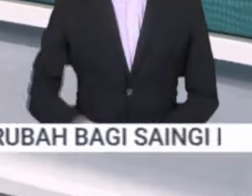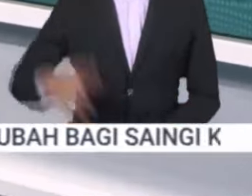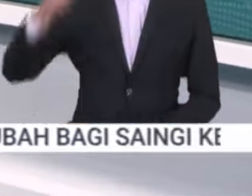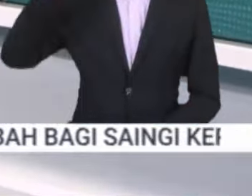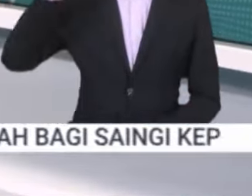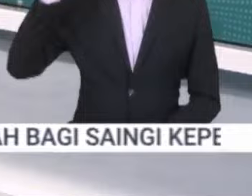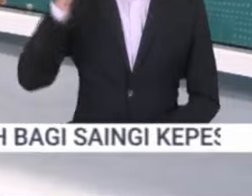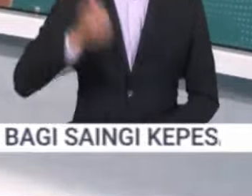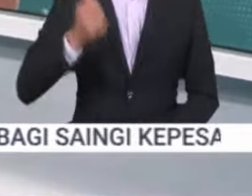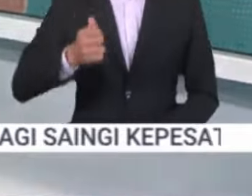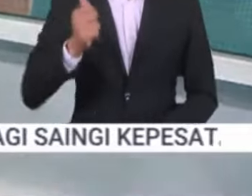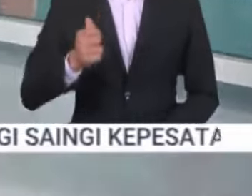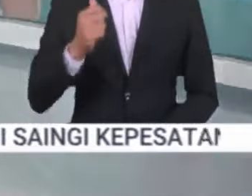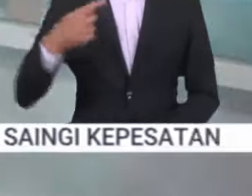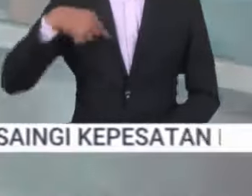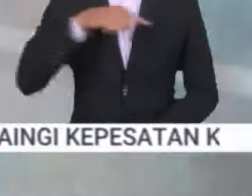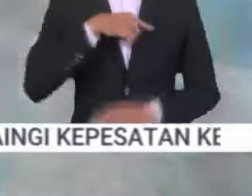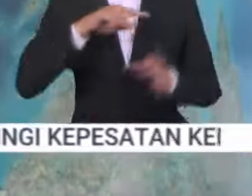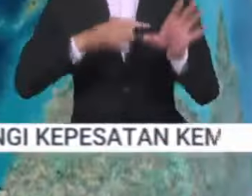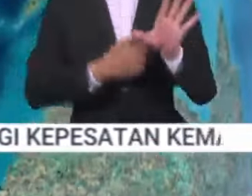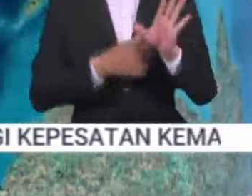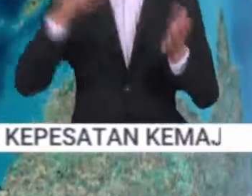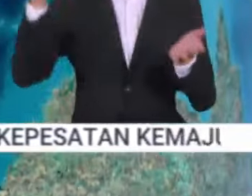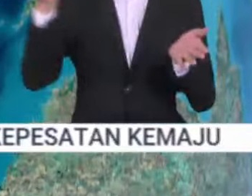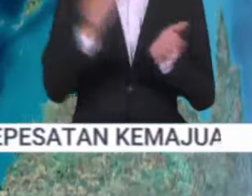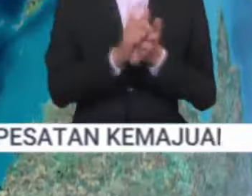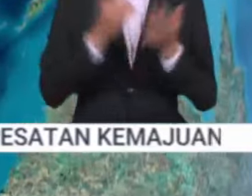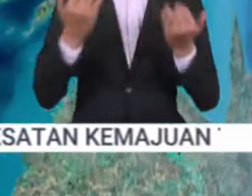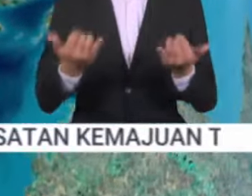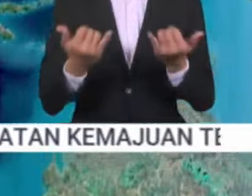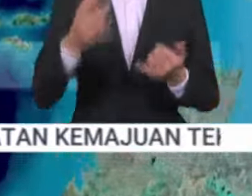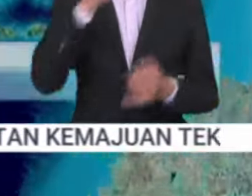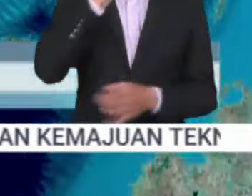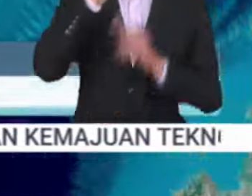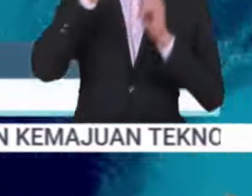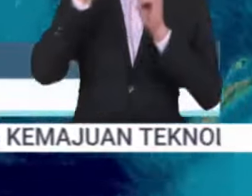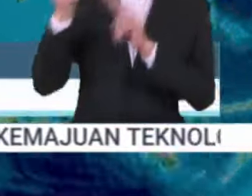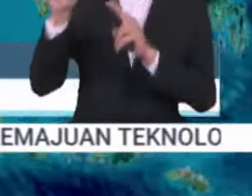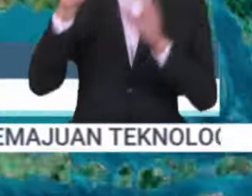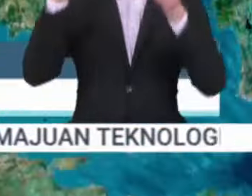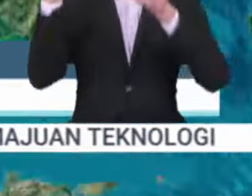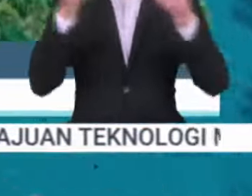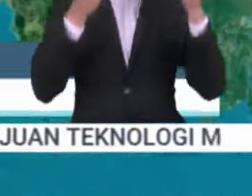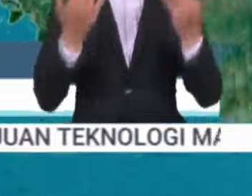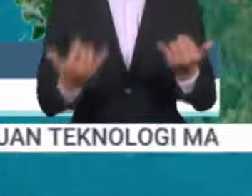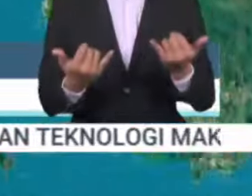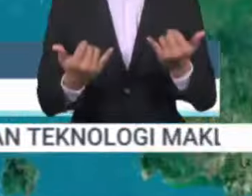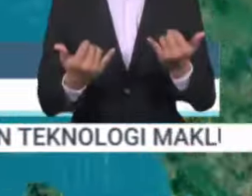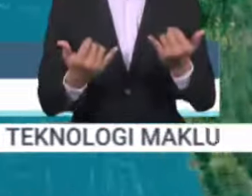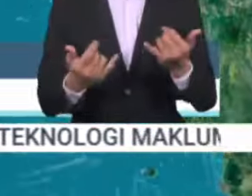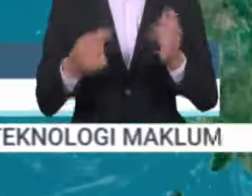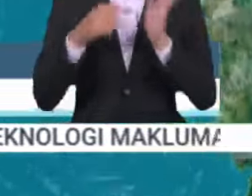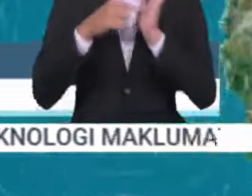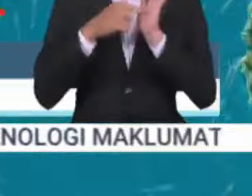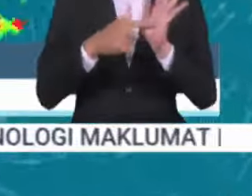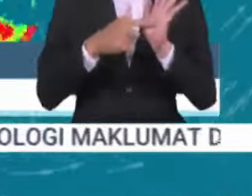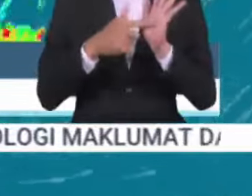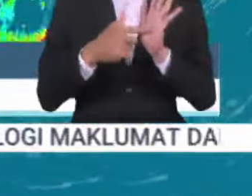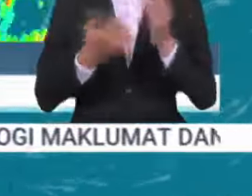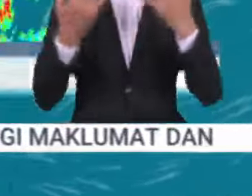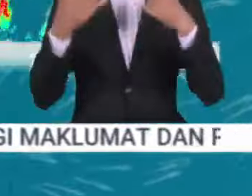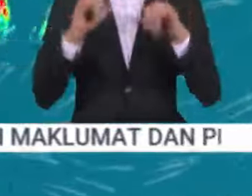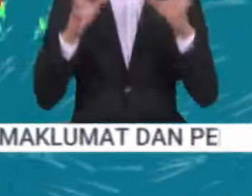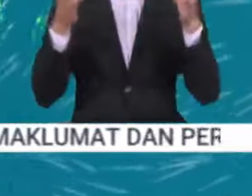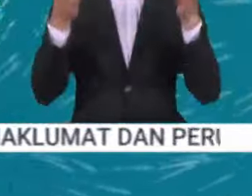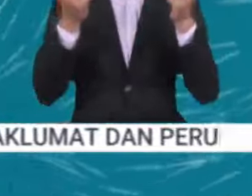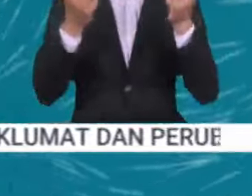Assalamualaikum dan salam sejahtera. Kita mulakan laporan pada petang ini dengan melihat keadaan cuaca semasa. Imej meradar menunjukkan keadaan cuaca yang masih lagi